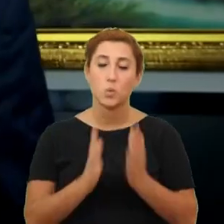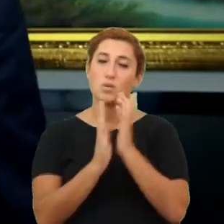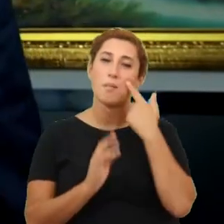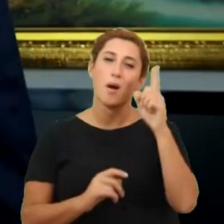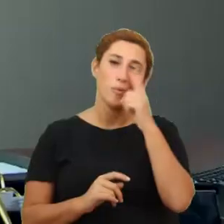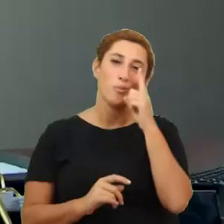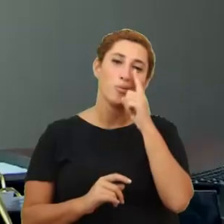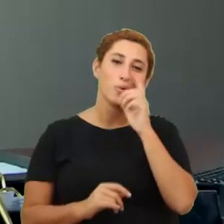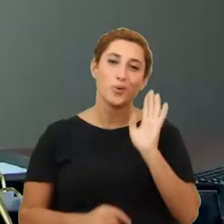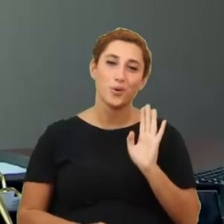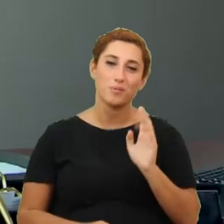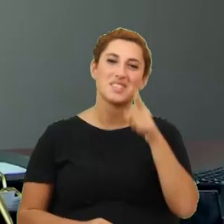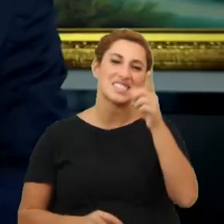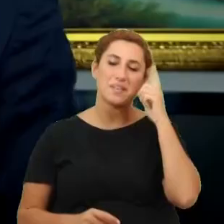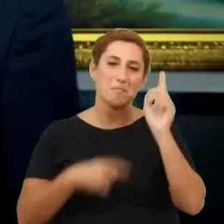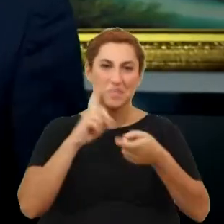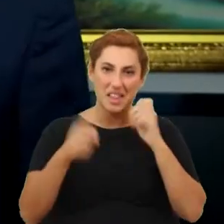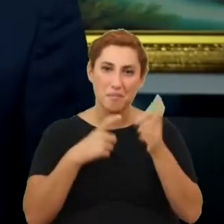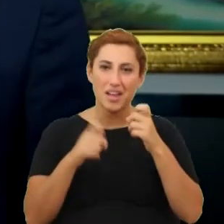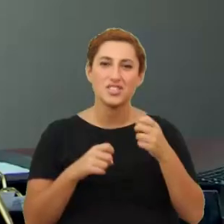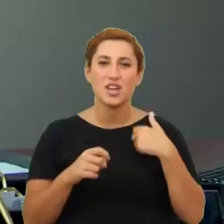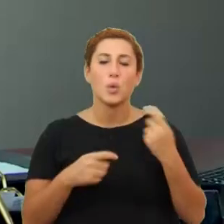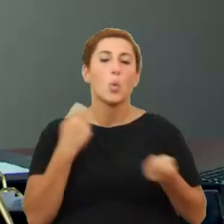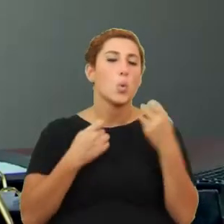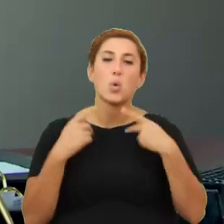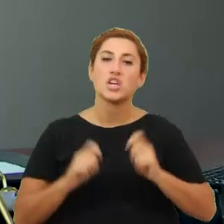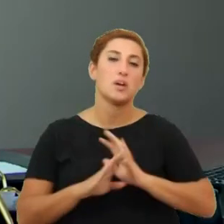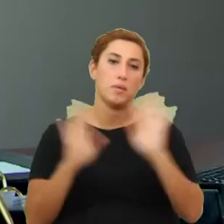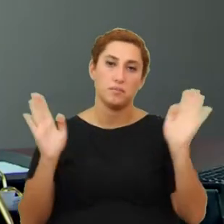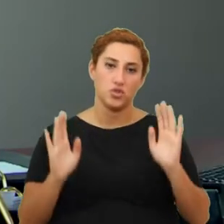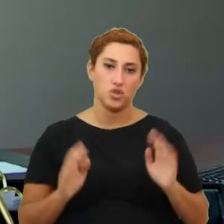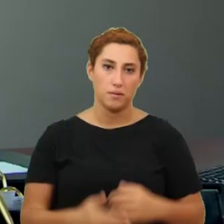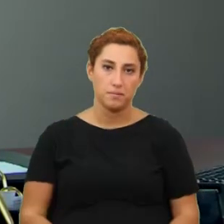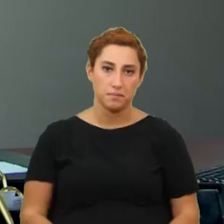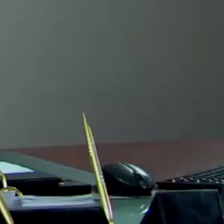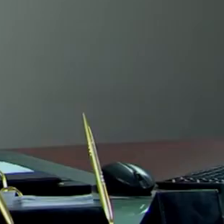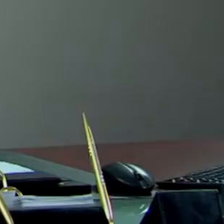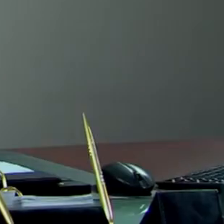Kusura bakmayın müdürüm. Sizin bilmecelerinizle falan uğraşamayacağım.